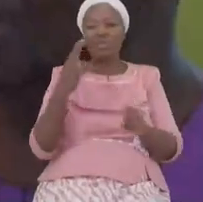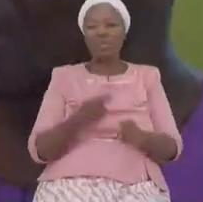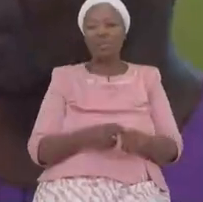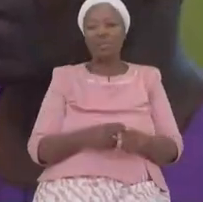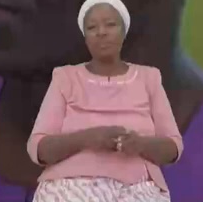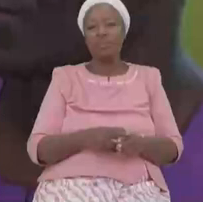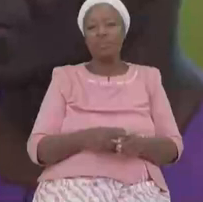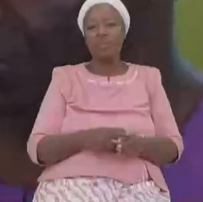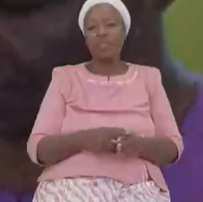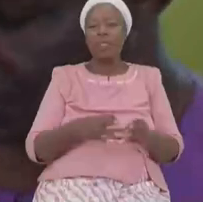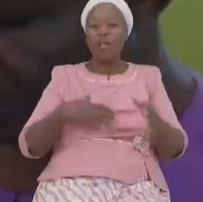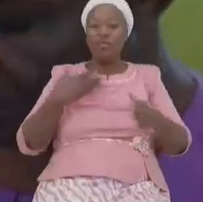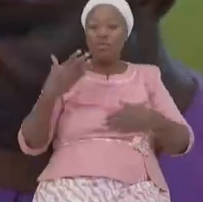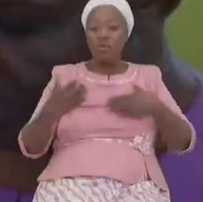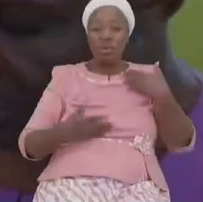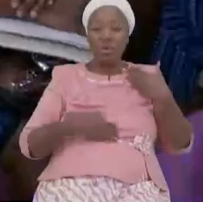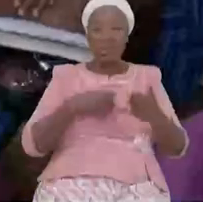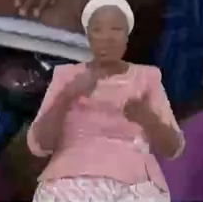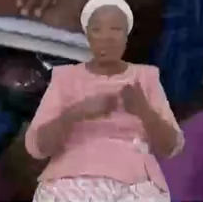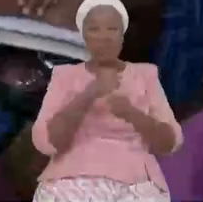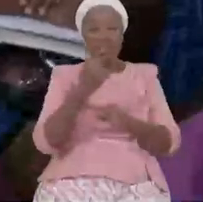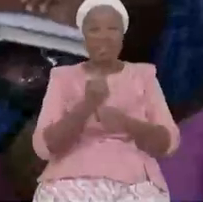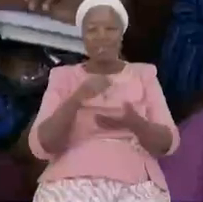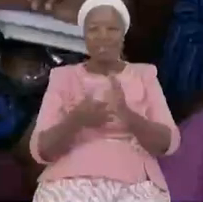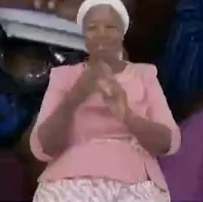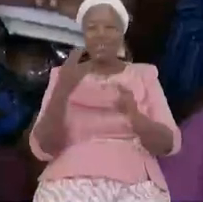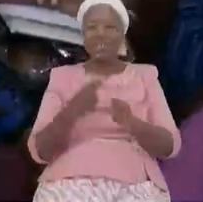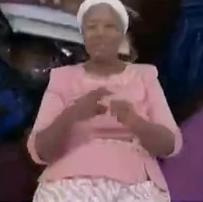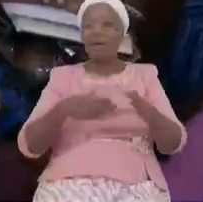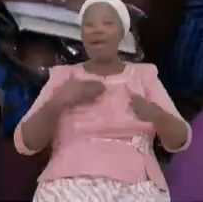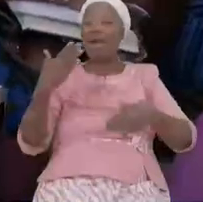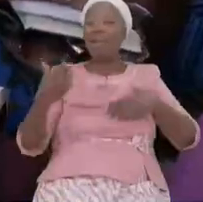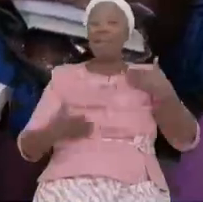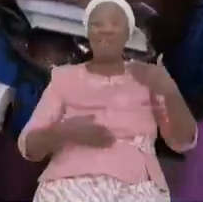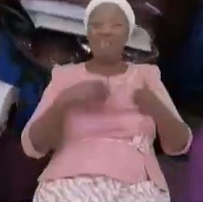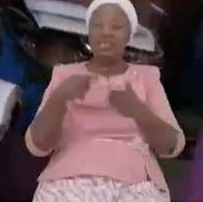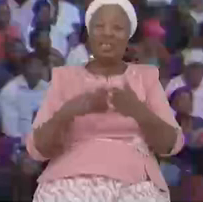La joie est pour toi. Le bonheur cette année.